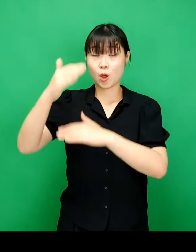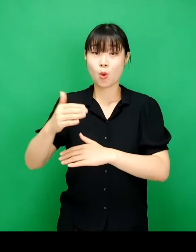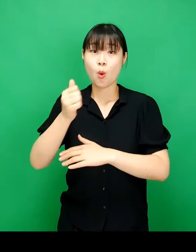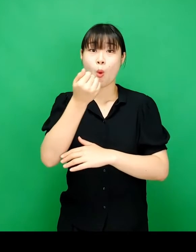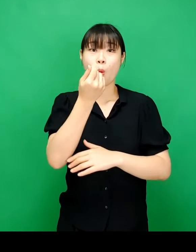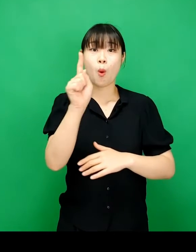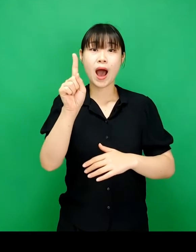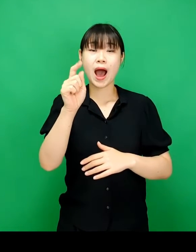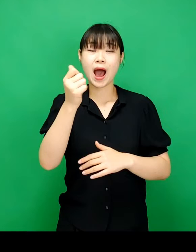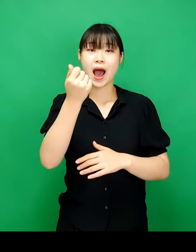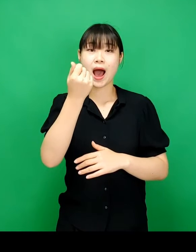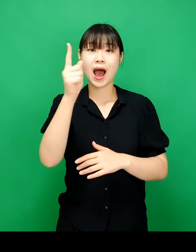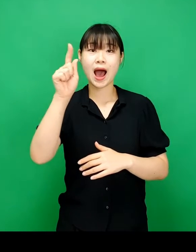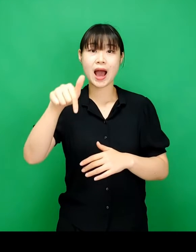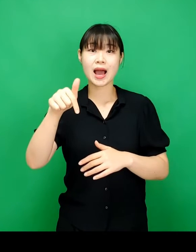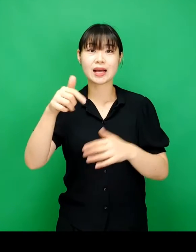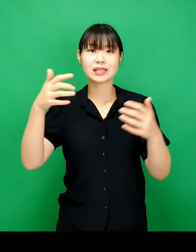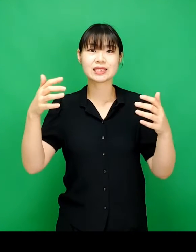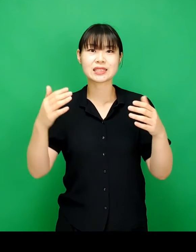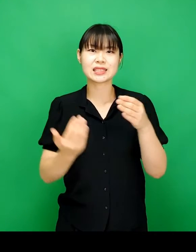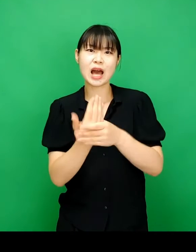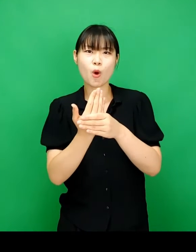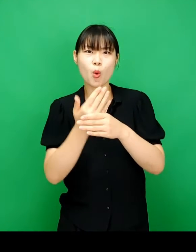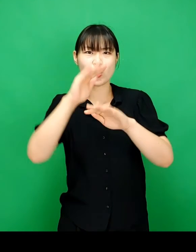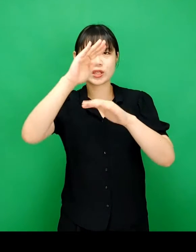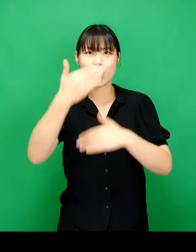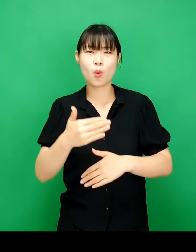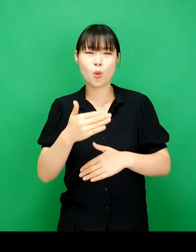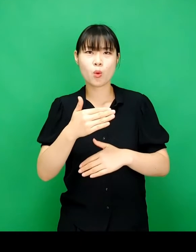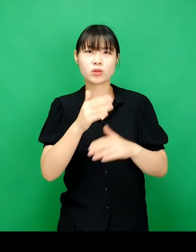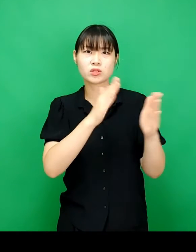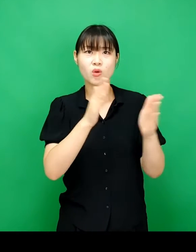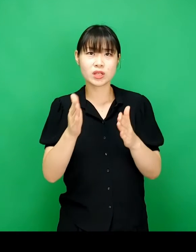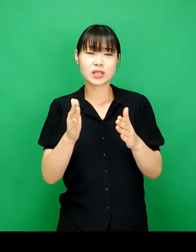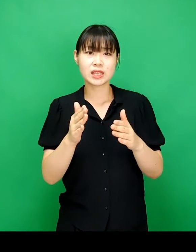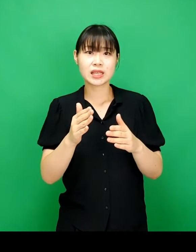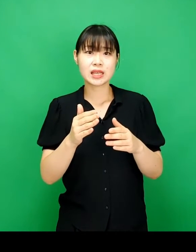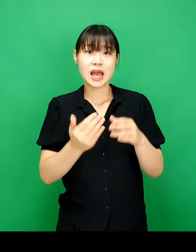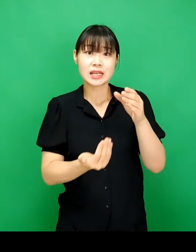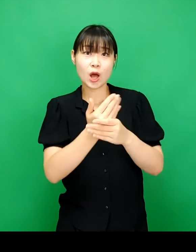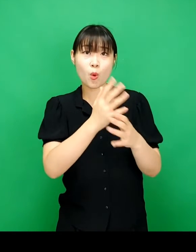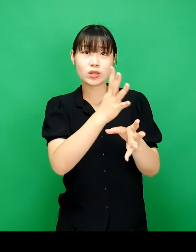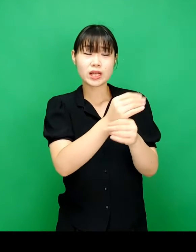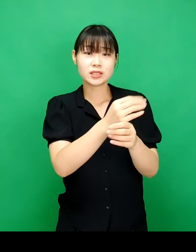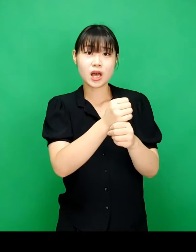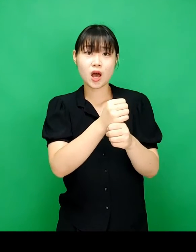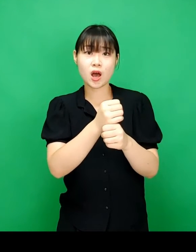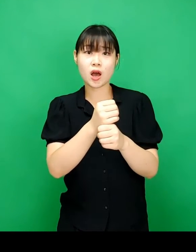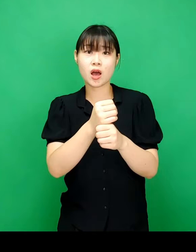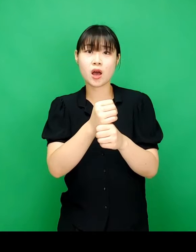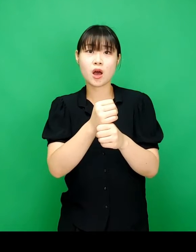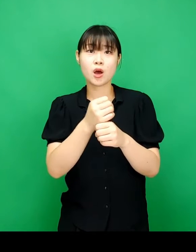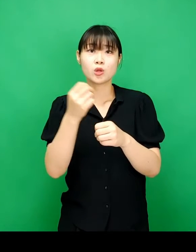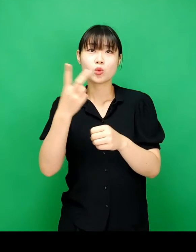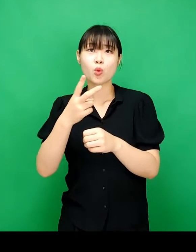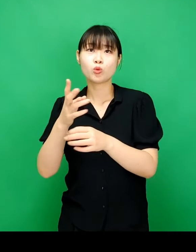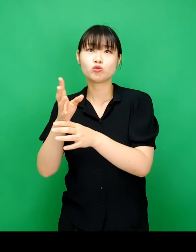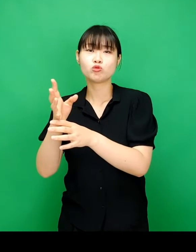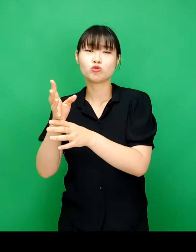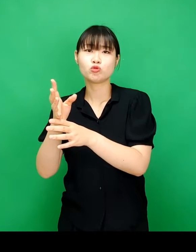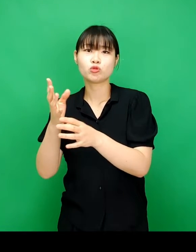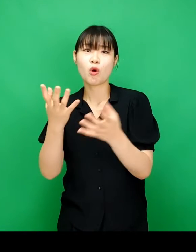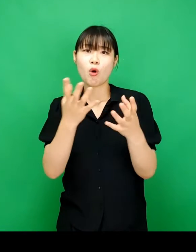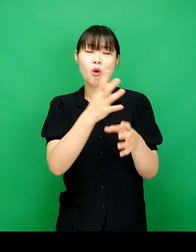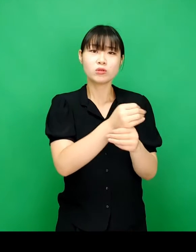데이터입니다. 화학사고 내역을 한글 파일에 정리했습니다. 사고 날짜와 주소를 같은 칸에